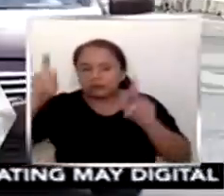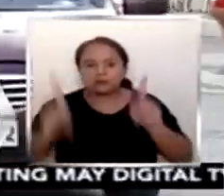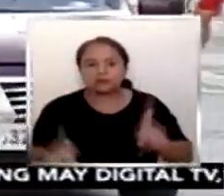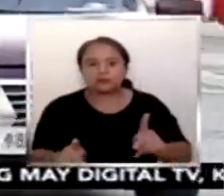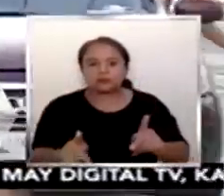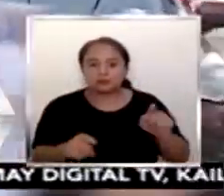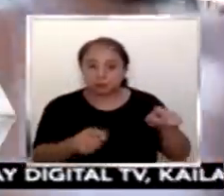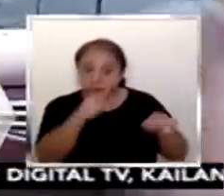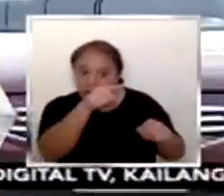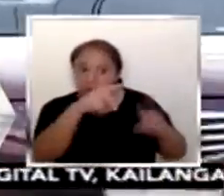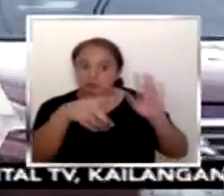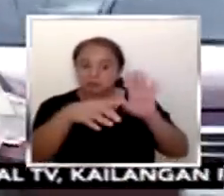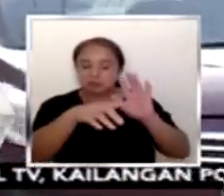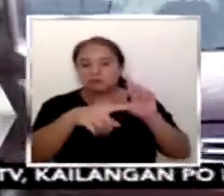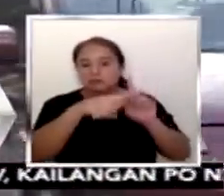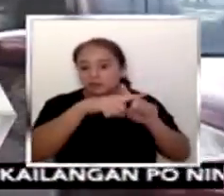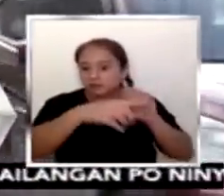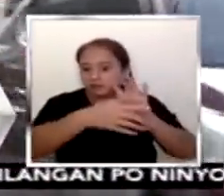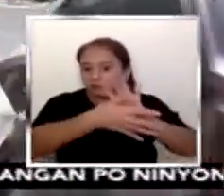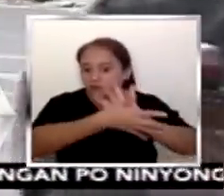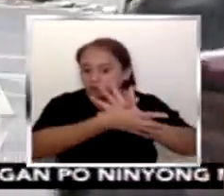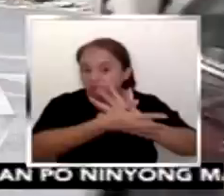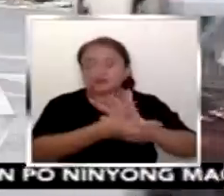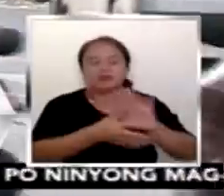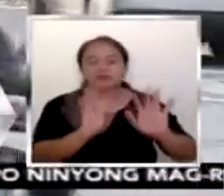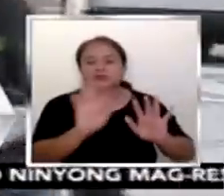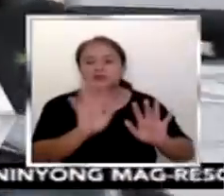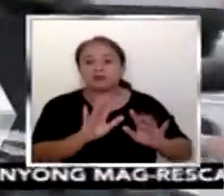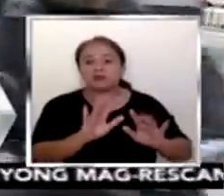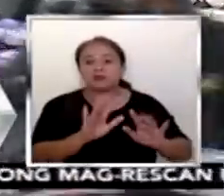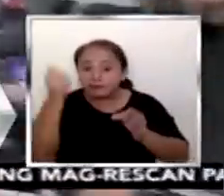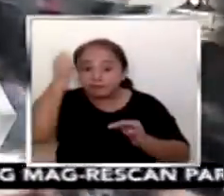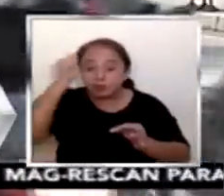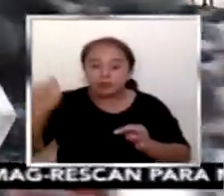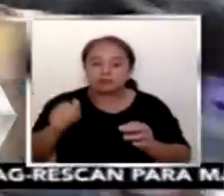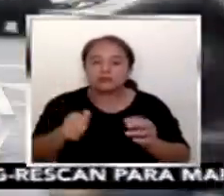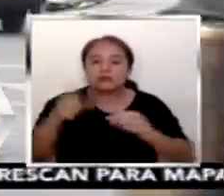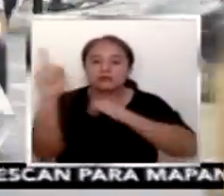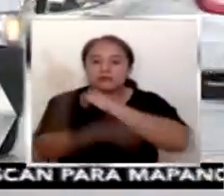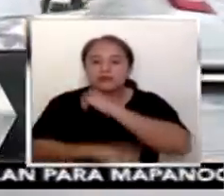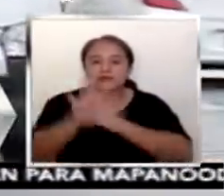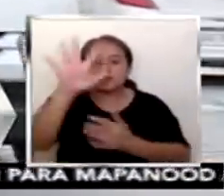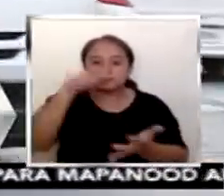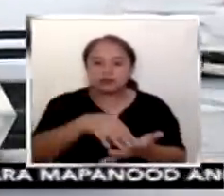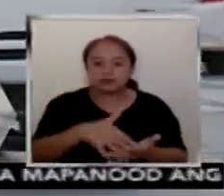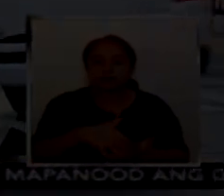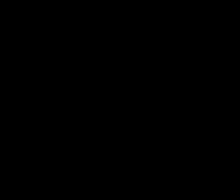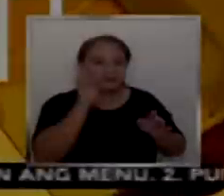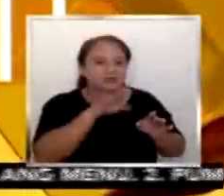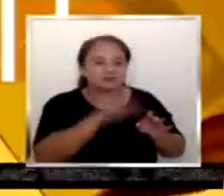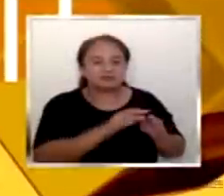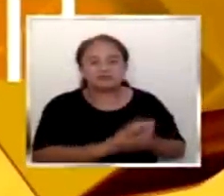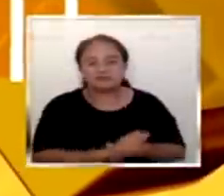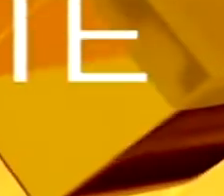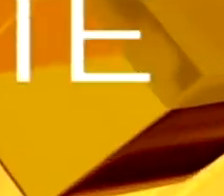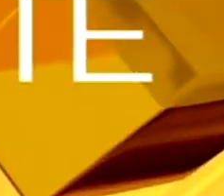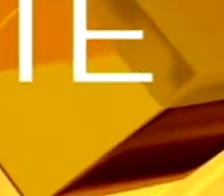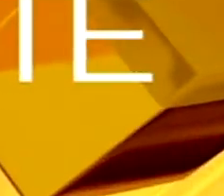positibo. Ang mga lalabag, pagmumultahin ng 5,000 piso at ipagko-community service.